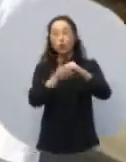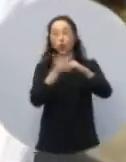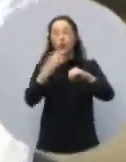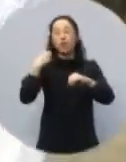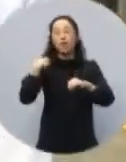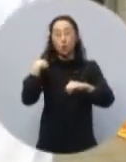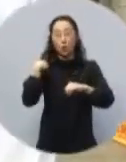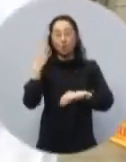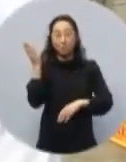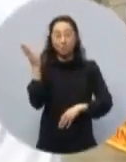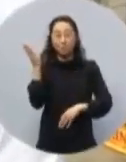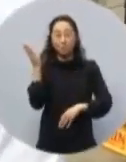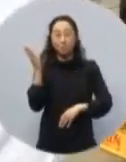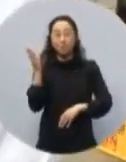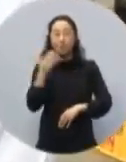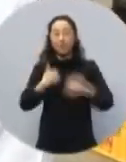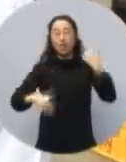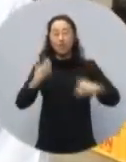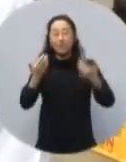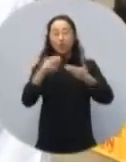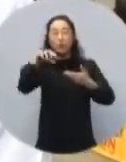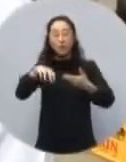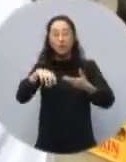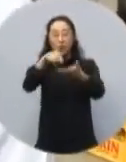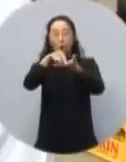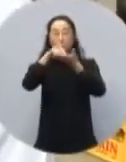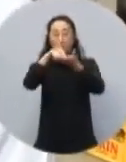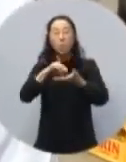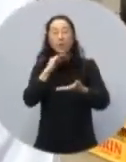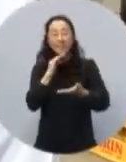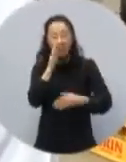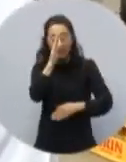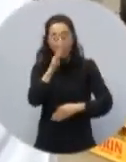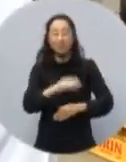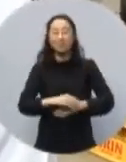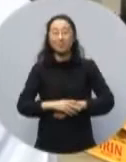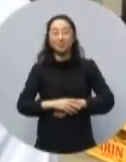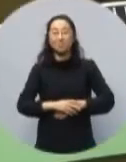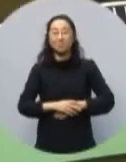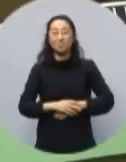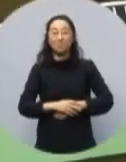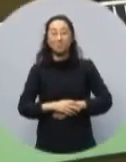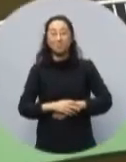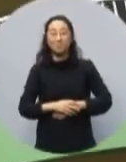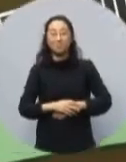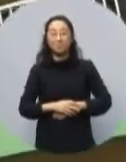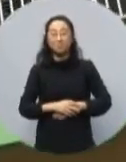はい、 楽しい職場です。ご応募お待ちしております。